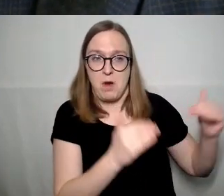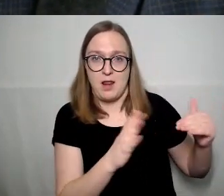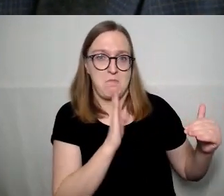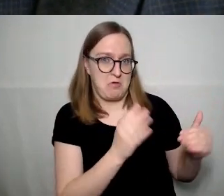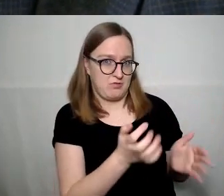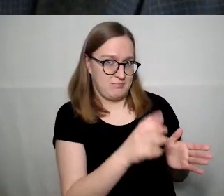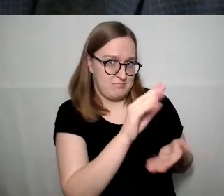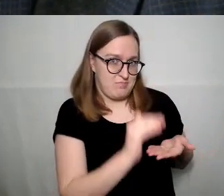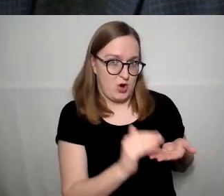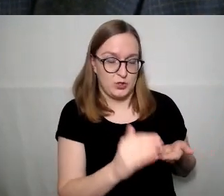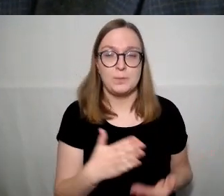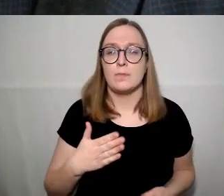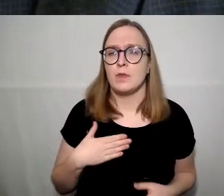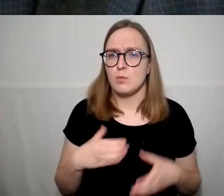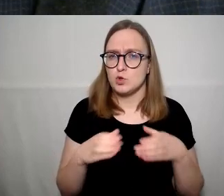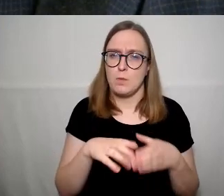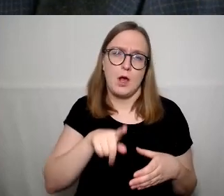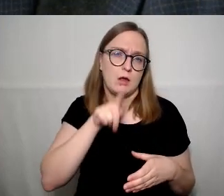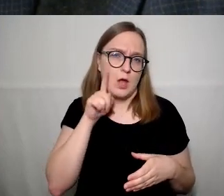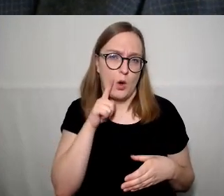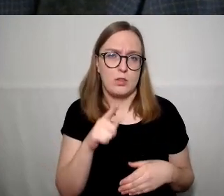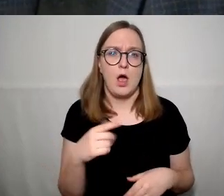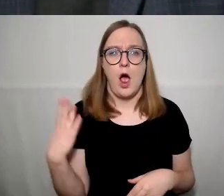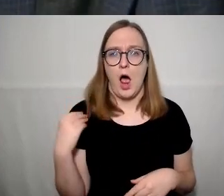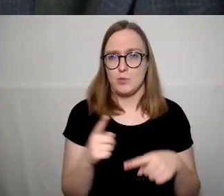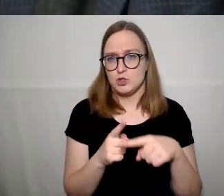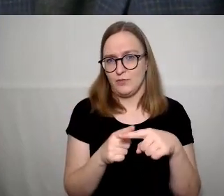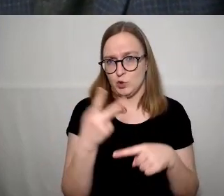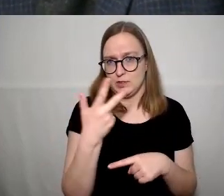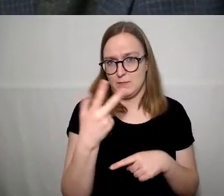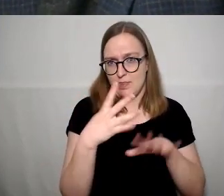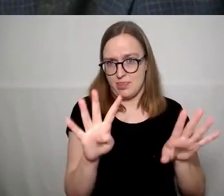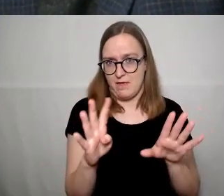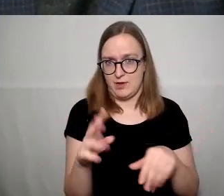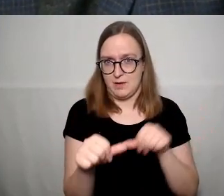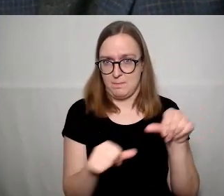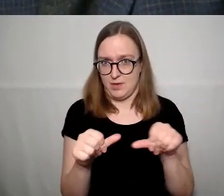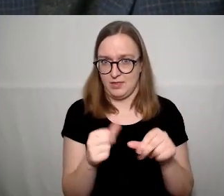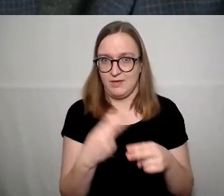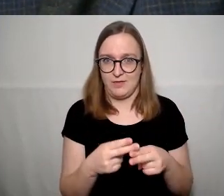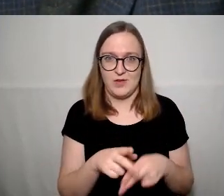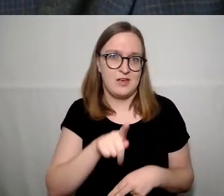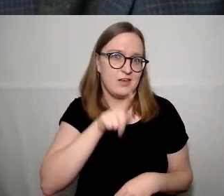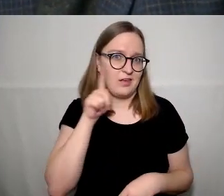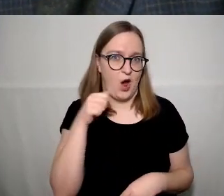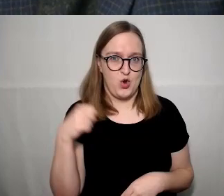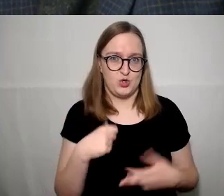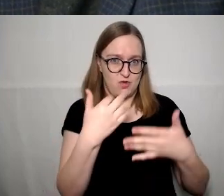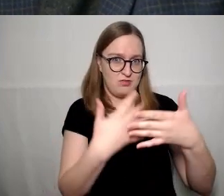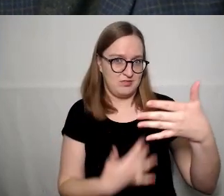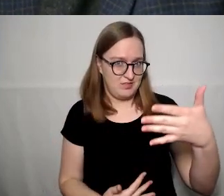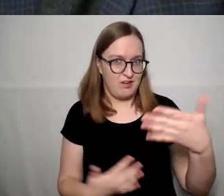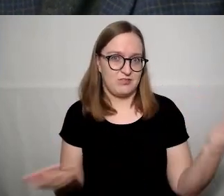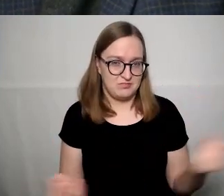jauna komanda, amžiaus vidurkis 39 metai. Tai yra pats jauniausias sąrašas irgi mūsų apygardoje.